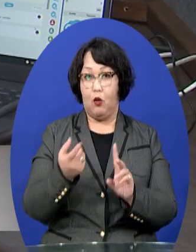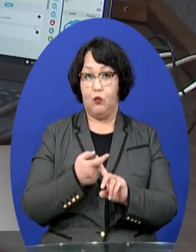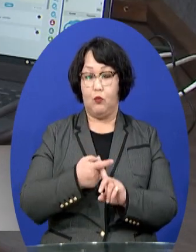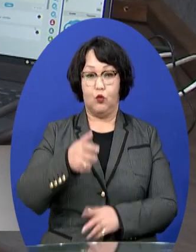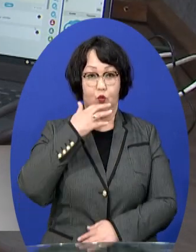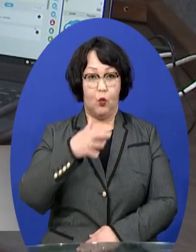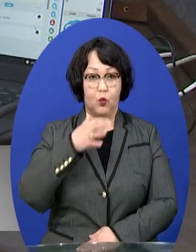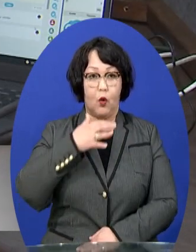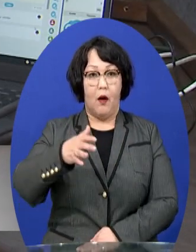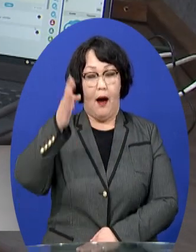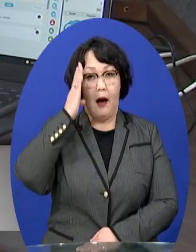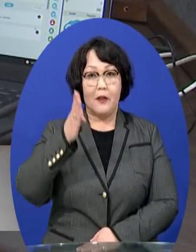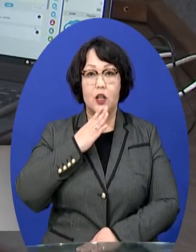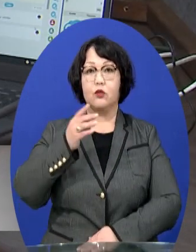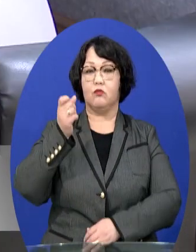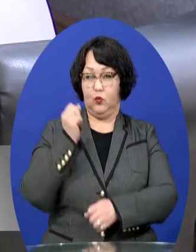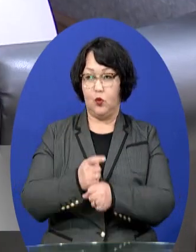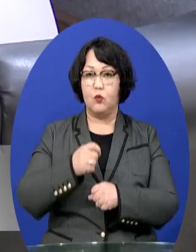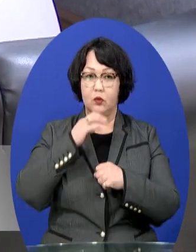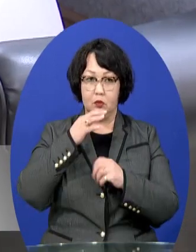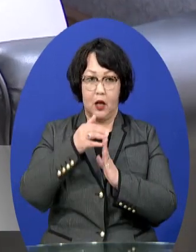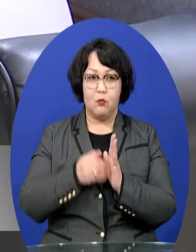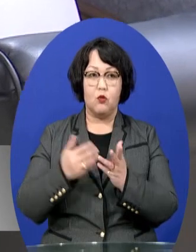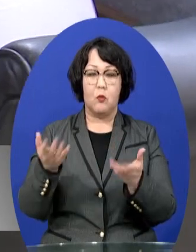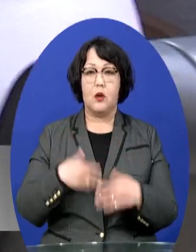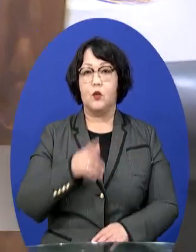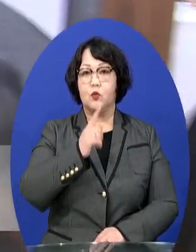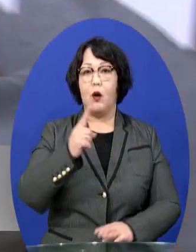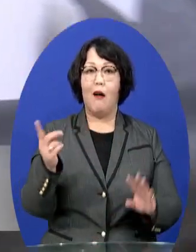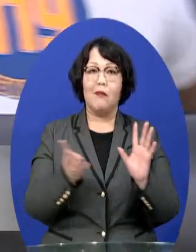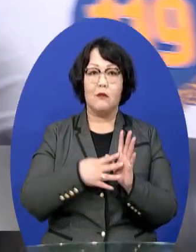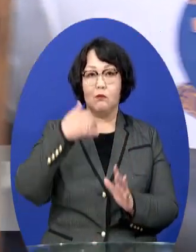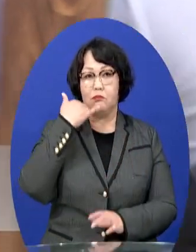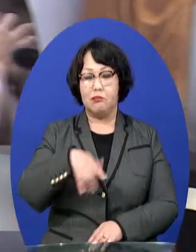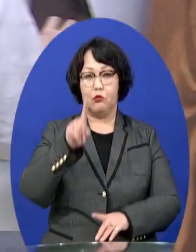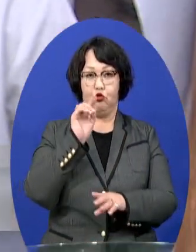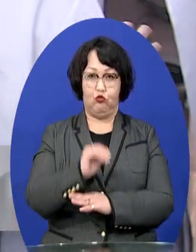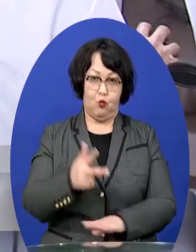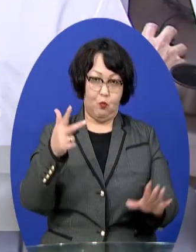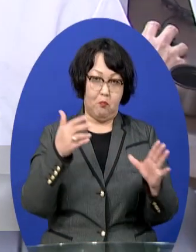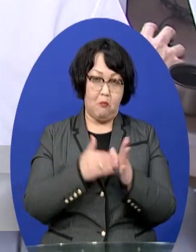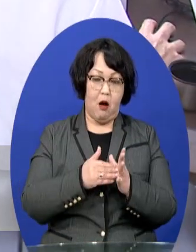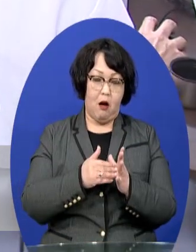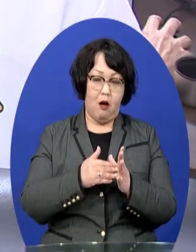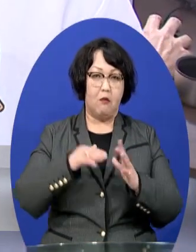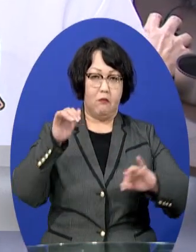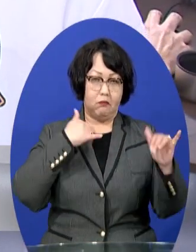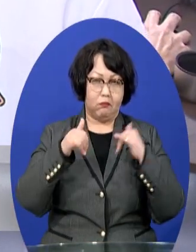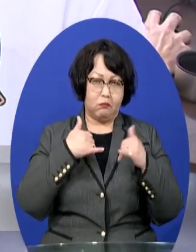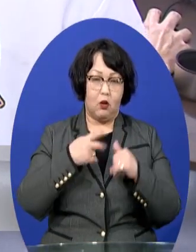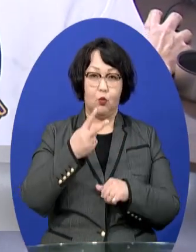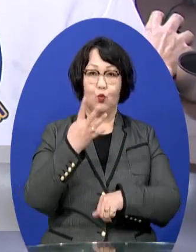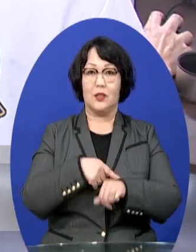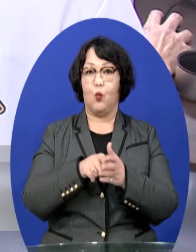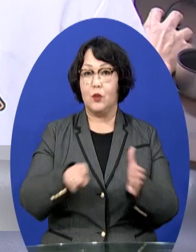зөвлөгөө ихцэгт нь өгч ажиллаж байна. 119 тусгай дугаарт хоногтой дунджаар 3000 орчим дуудлага ирдэг. 24 цагийн хугацаанд